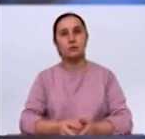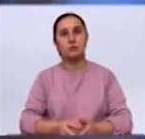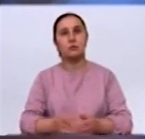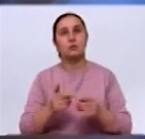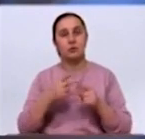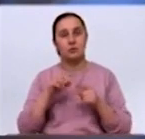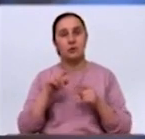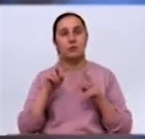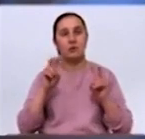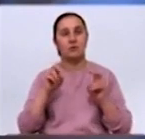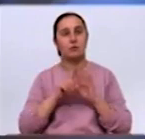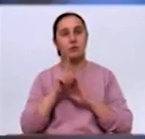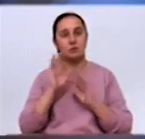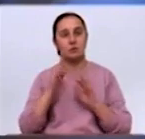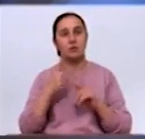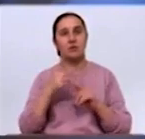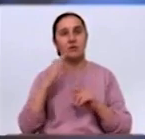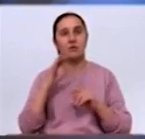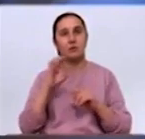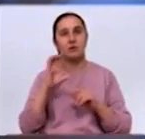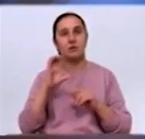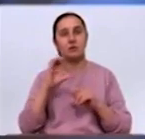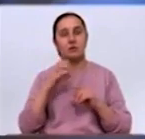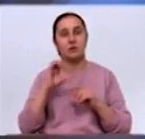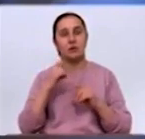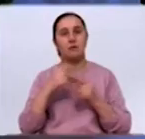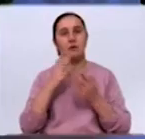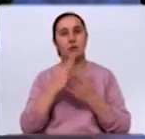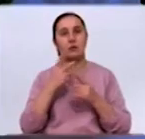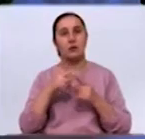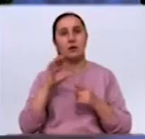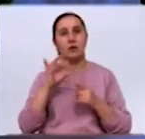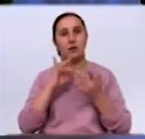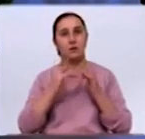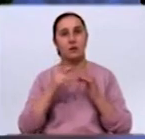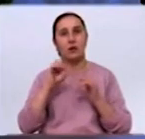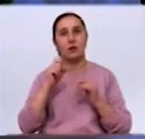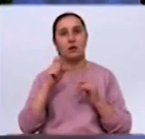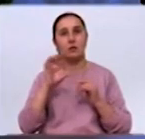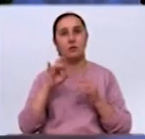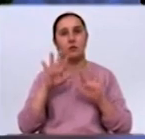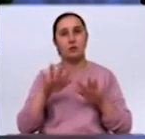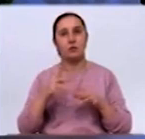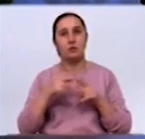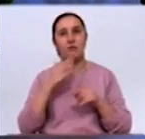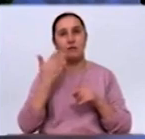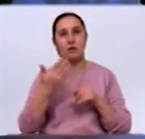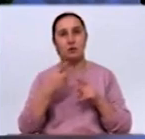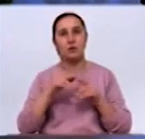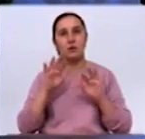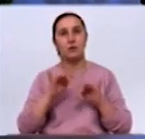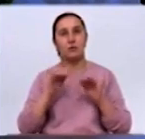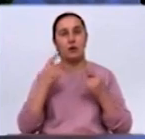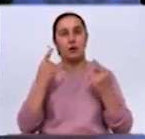Demak, mavzuni boshlaymiz. Web sahifaga to'xtaladigan bo'lsak, internetda axborotlarni joylashtirish va ularni